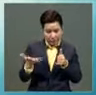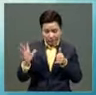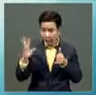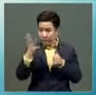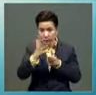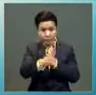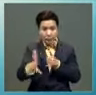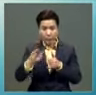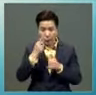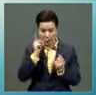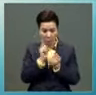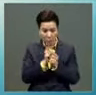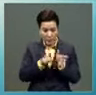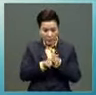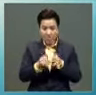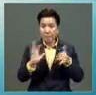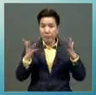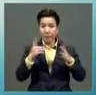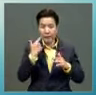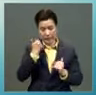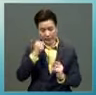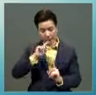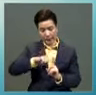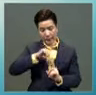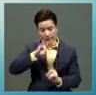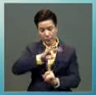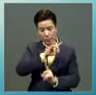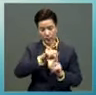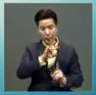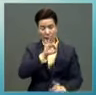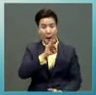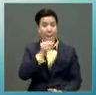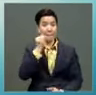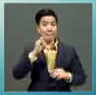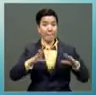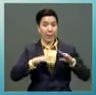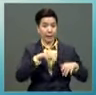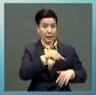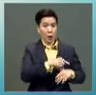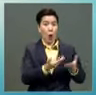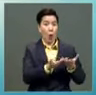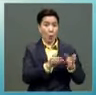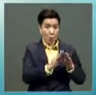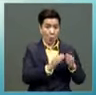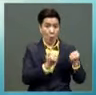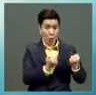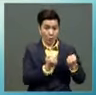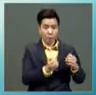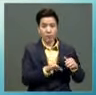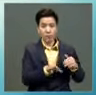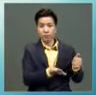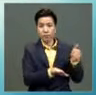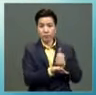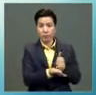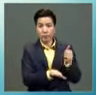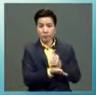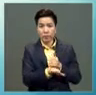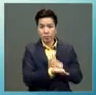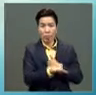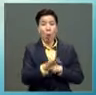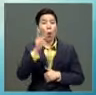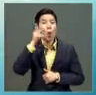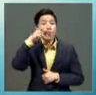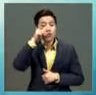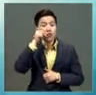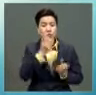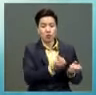ตรวจไม่พบเชื้อ9กรกฎาคมเดินทางจากบ้านพักครอบครัวโดยรถส่วนตัวนะครับโดยคุณปู่มาส่